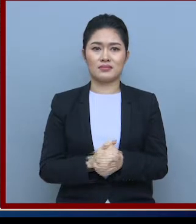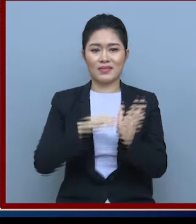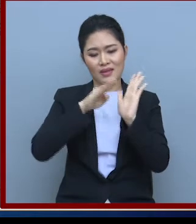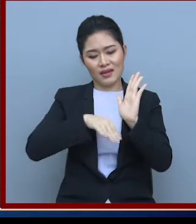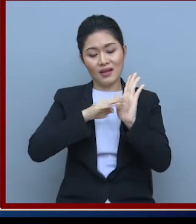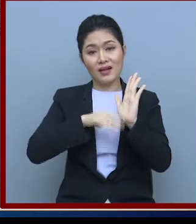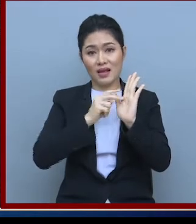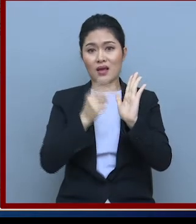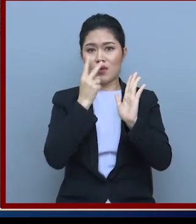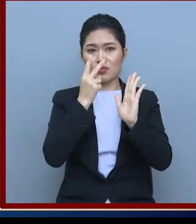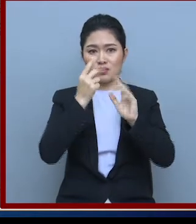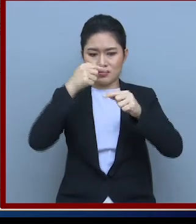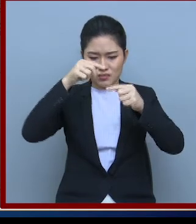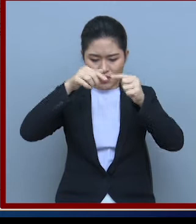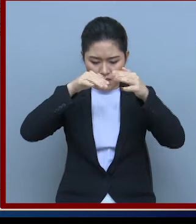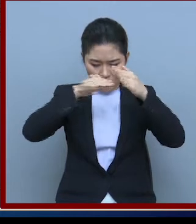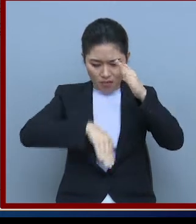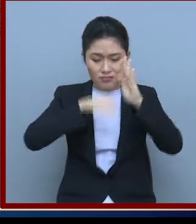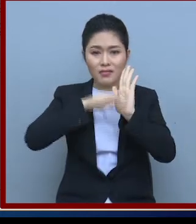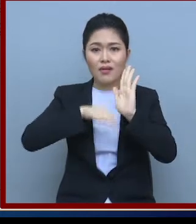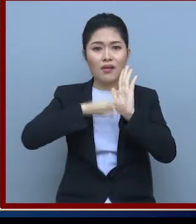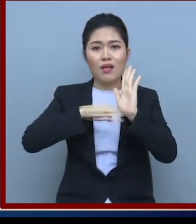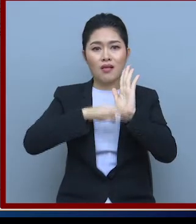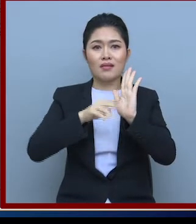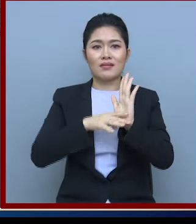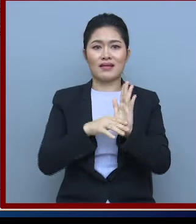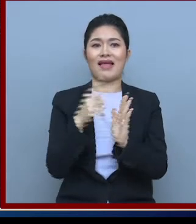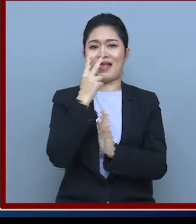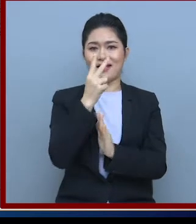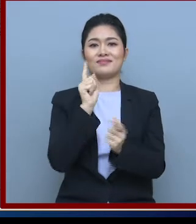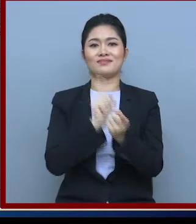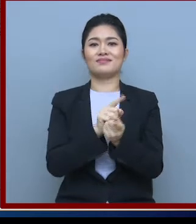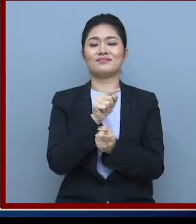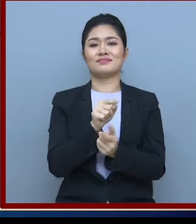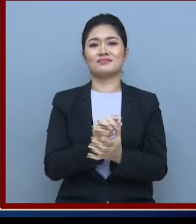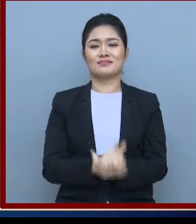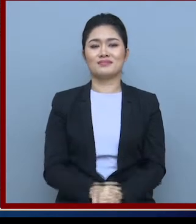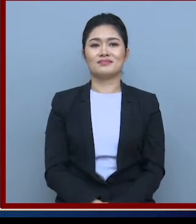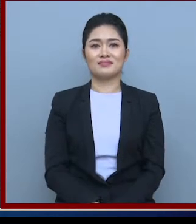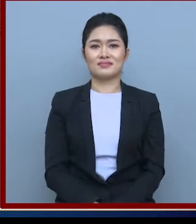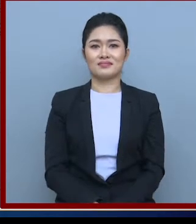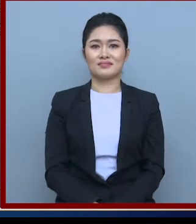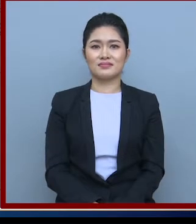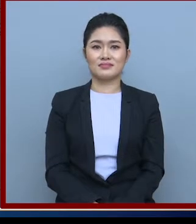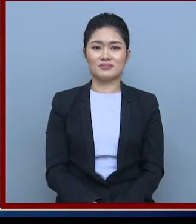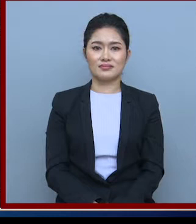น่าจะอยู่ข้างล่างเลยนะครับเลื่อนลงไปข้างล่างสุดเลยนะครับตัวนี้ครับของเ